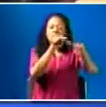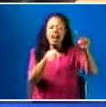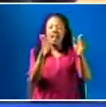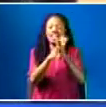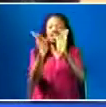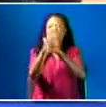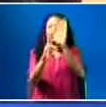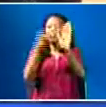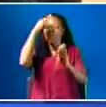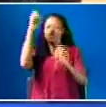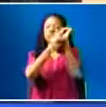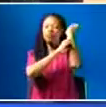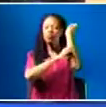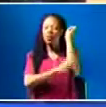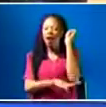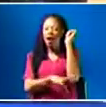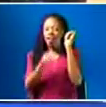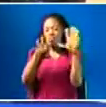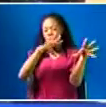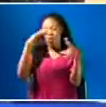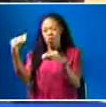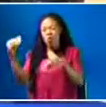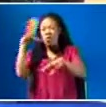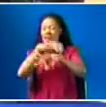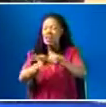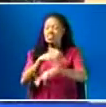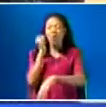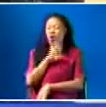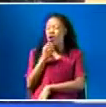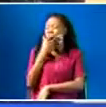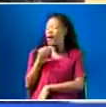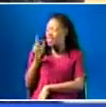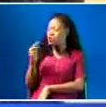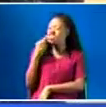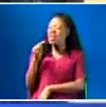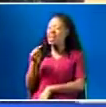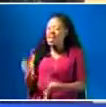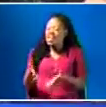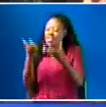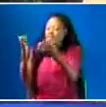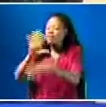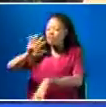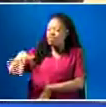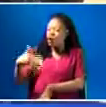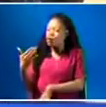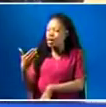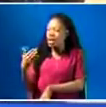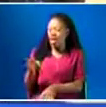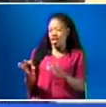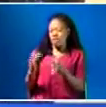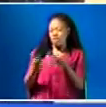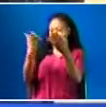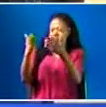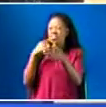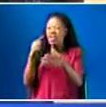sababu ya umasikini. Wanaenda wanapata mzee kama huyu, wanamwambia shika 1500. Wakimwambia hivyo, wanamwambia